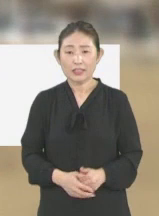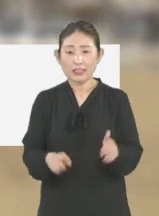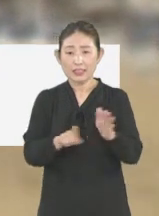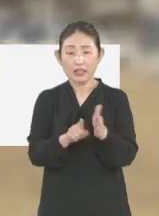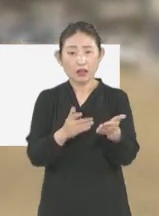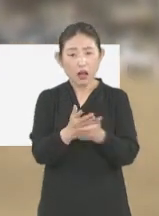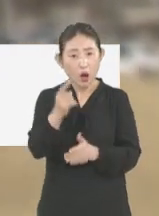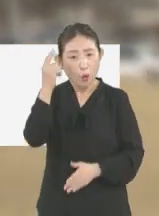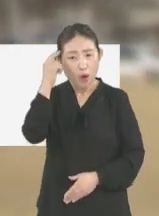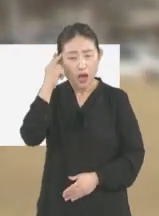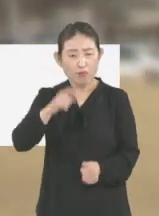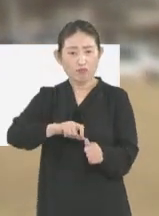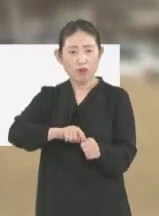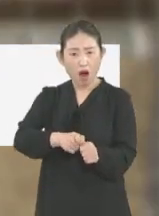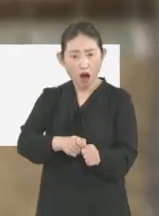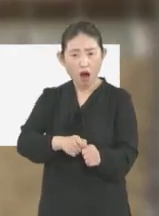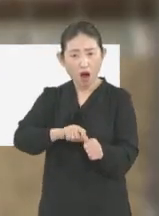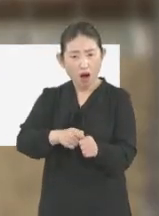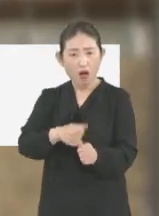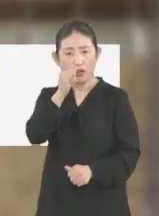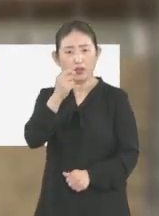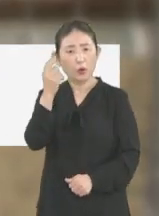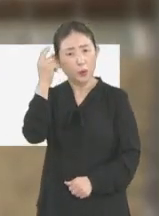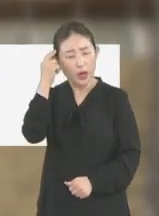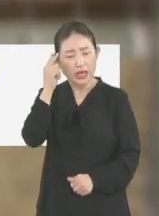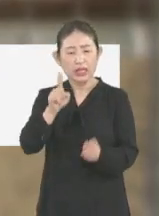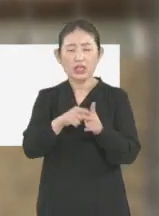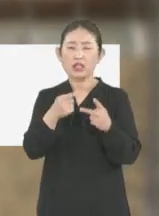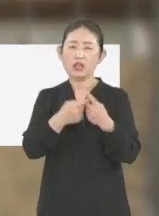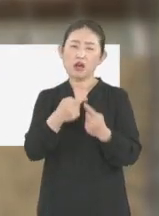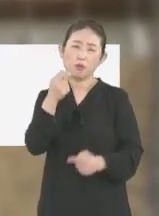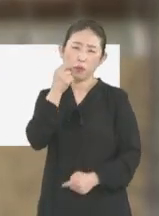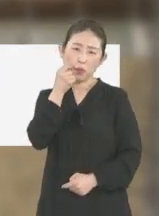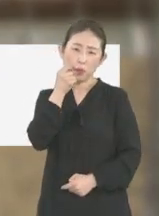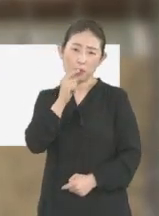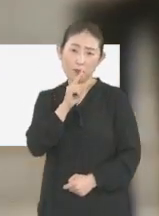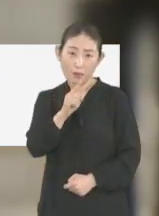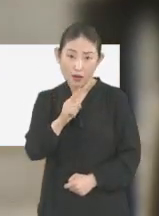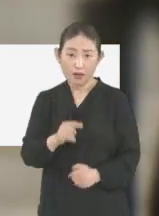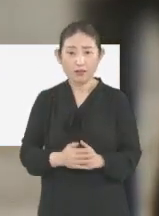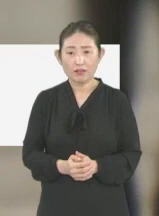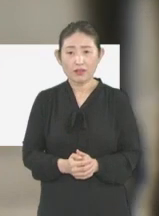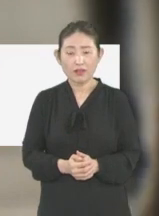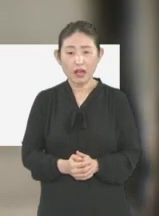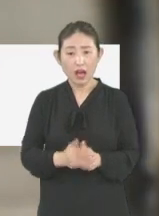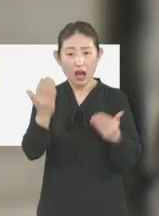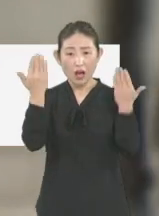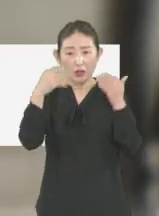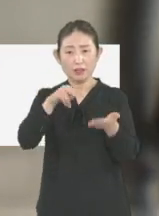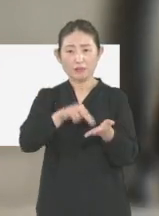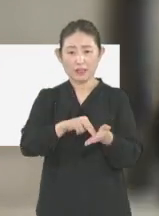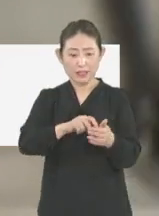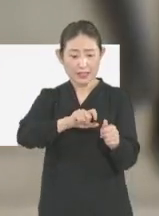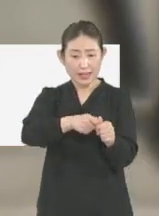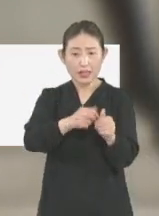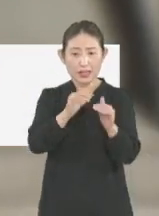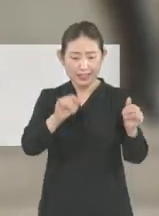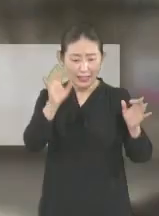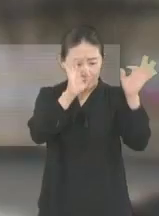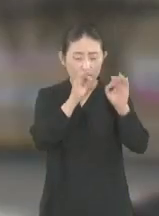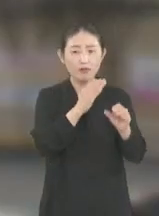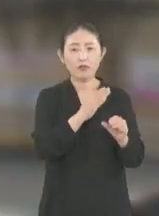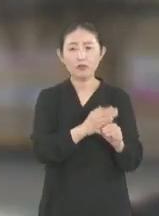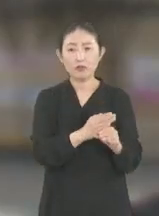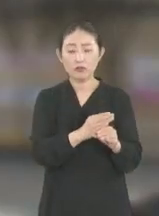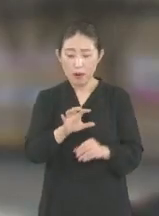신학과에서 왜 이런 강압적인 얼차려가 있는지 이해할 수 없다는 반응이 쏟아지는 가운데 학교 측은 가해 학생을 찾는 한편